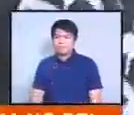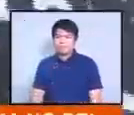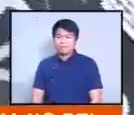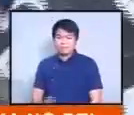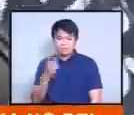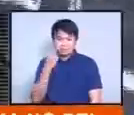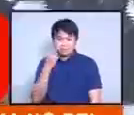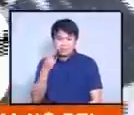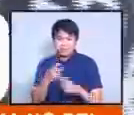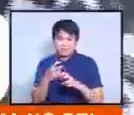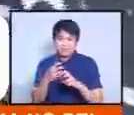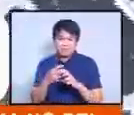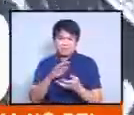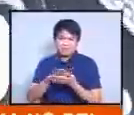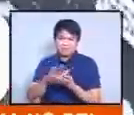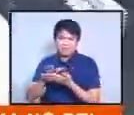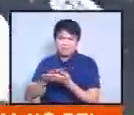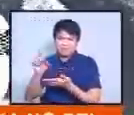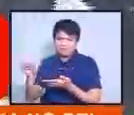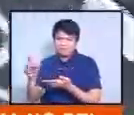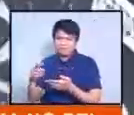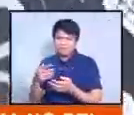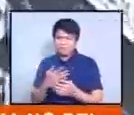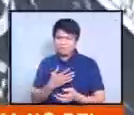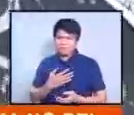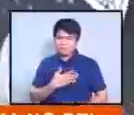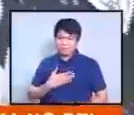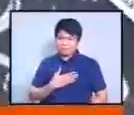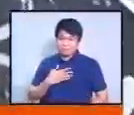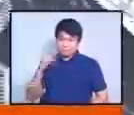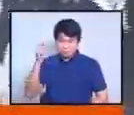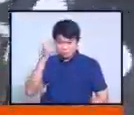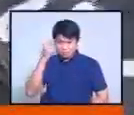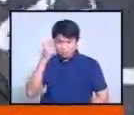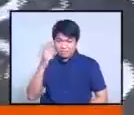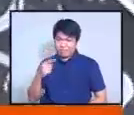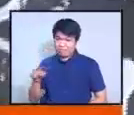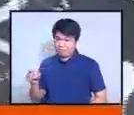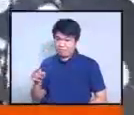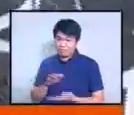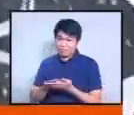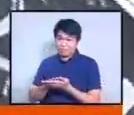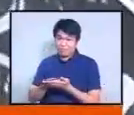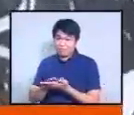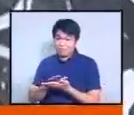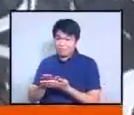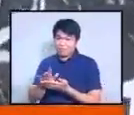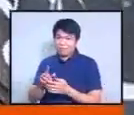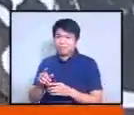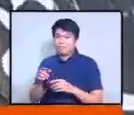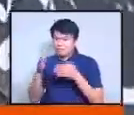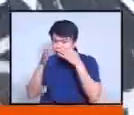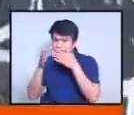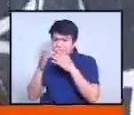gaano kahirap. Ito gusto ninyo sa gobyerno. Ito gusto niyo pagkabalahan namin. Imbis na pagkabalahan namin kung paano namin